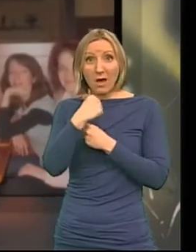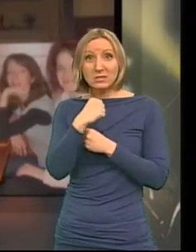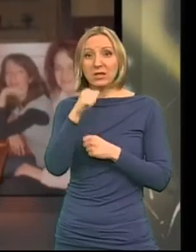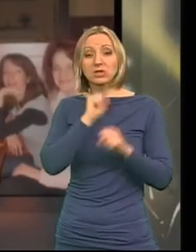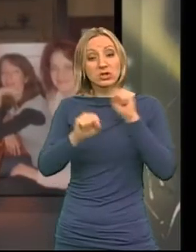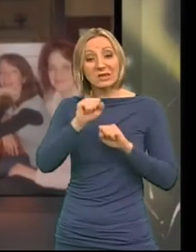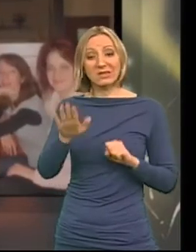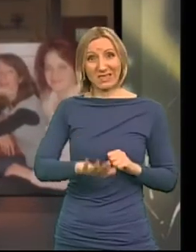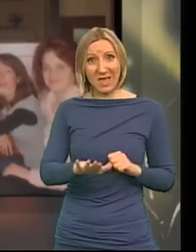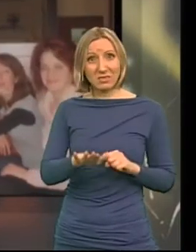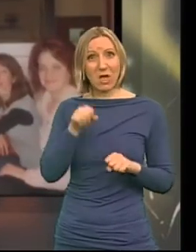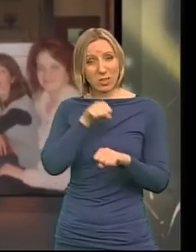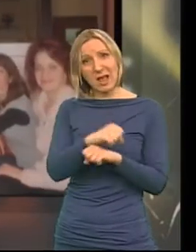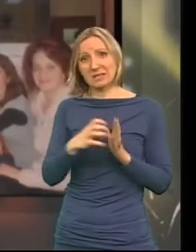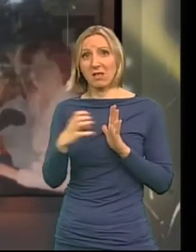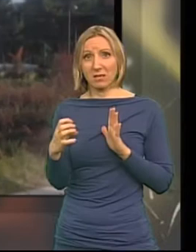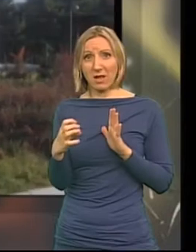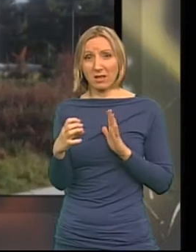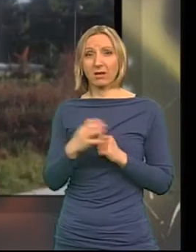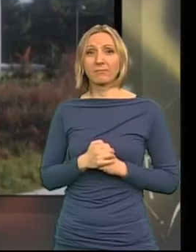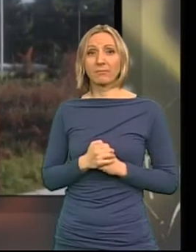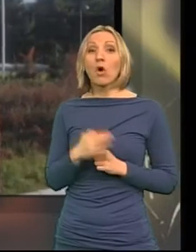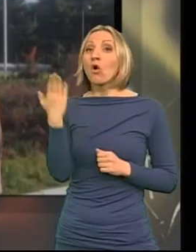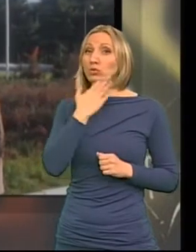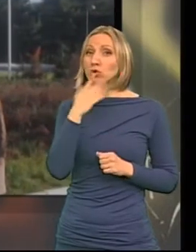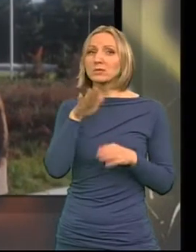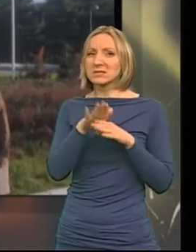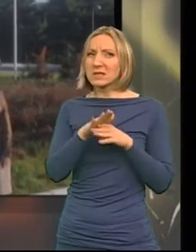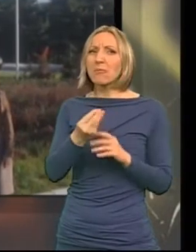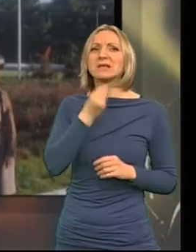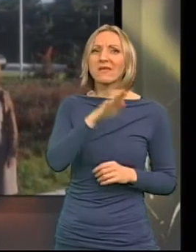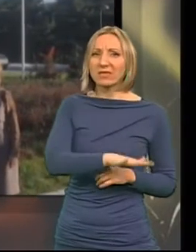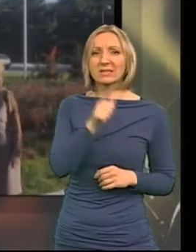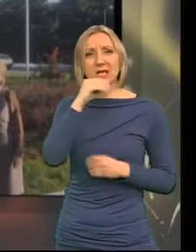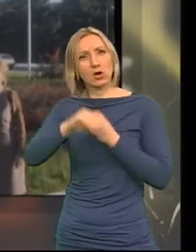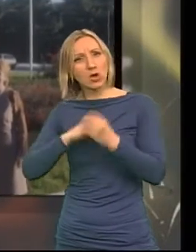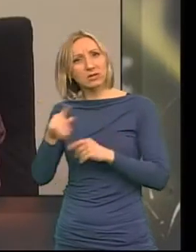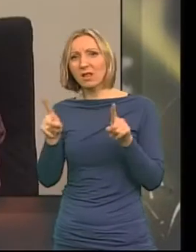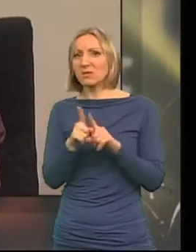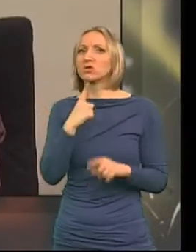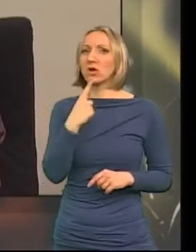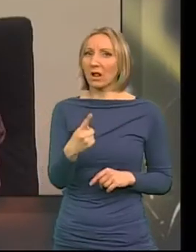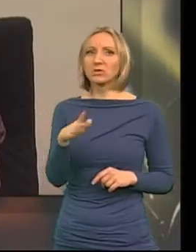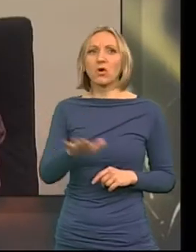daljeg nasilja. U školskom sistemu takođe čak je izjava i dece i roditelja pokazala da su deca